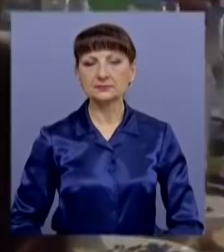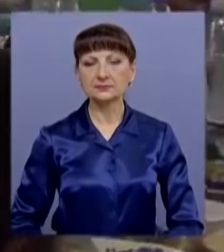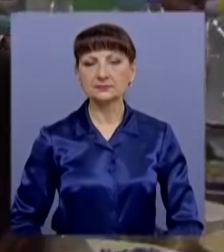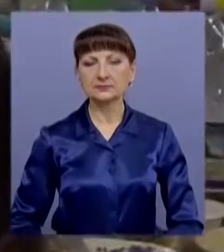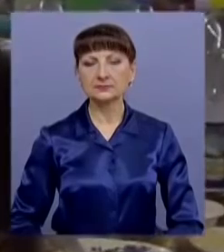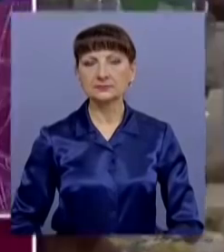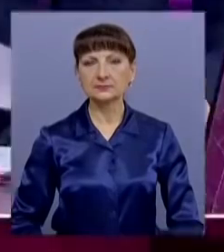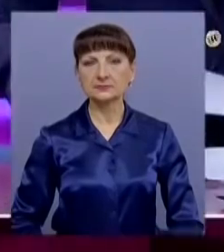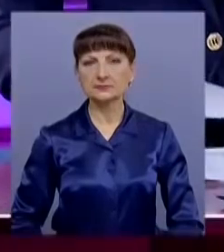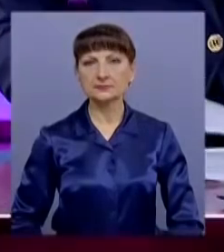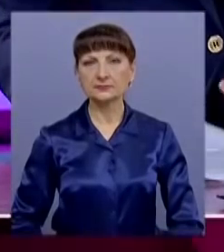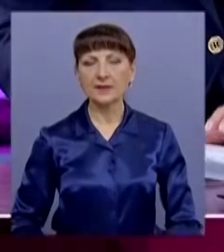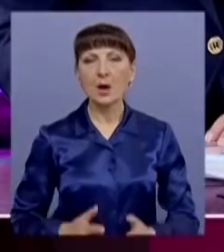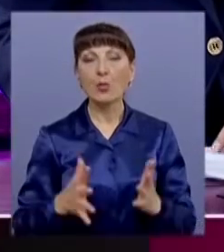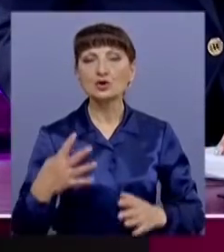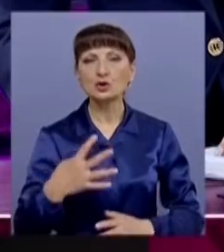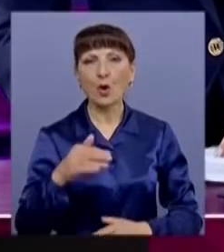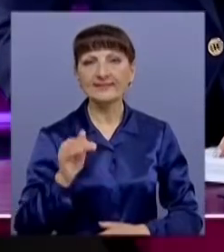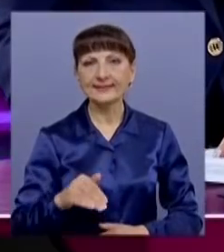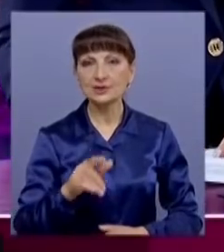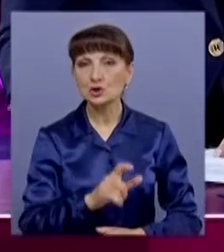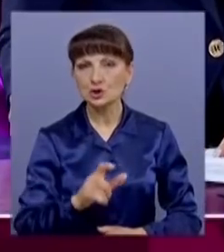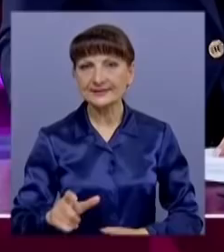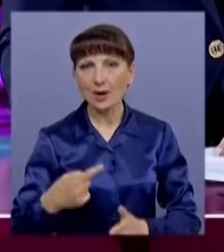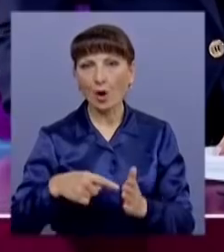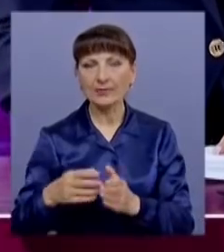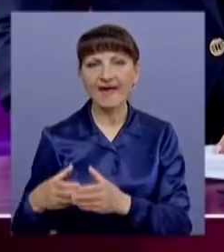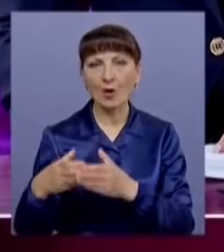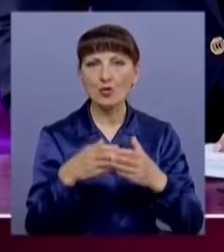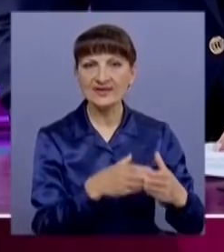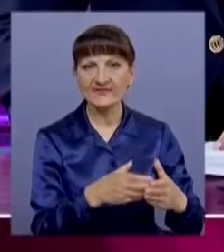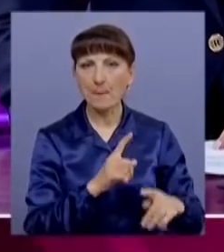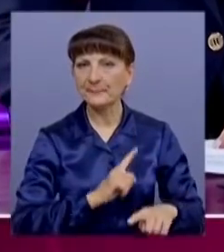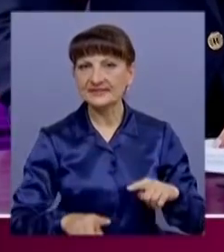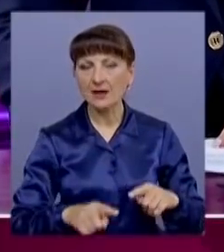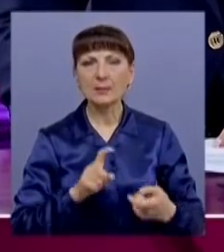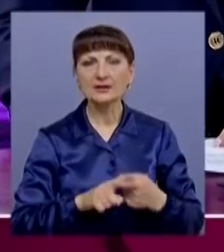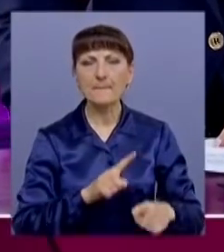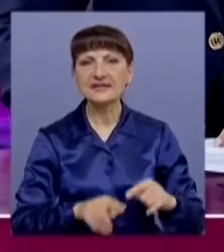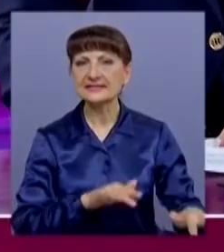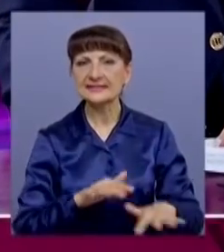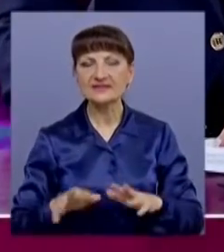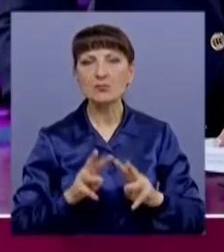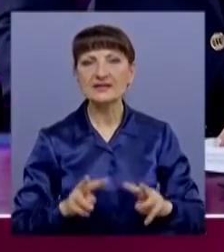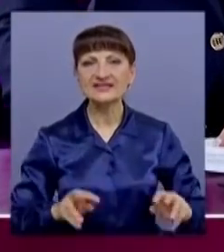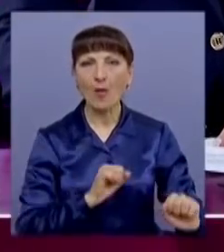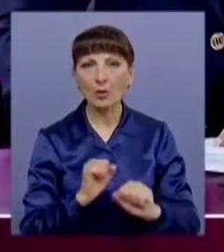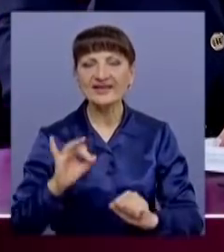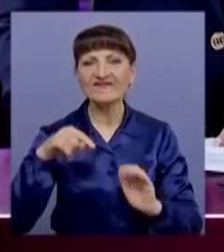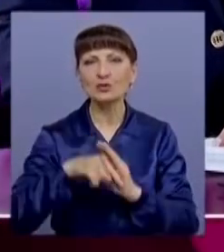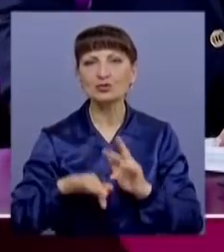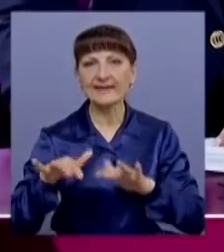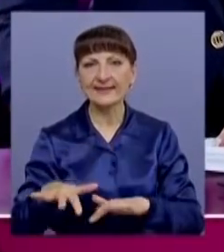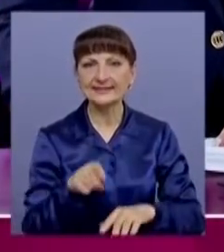керек. Больше 40 тысяч жителей Орыси эвакуировали оперативно, благодаря слаженным действиям Министерства обороны и внутренних